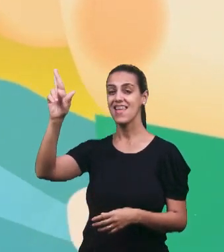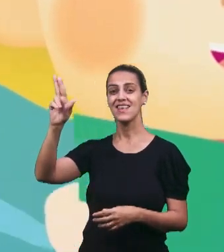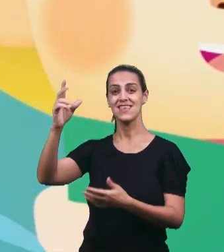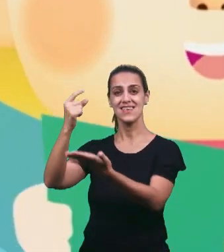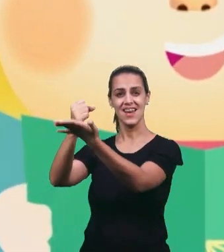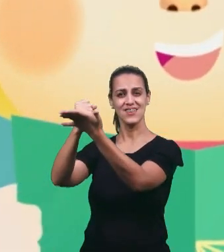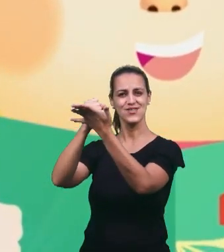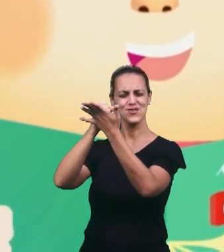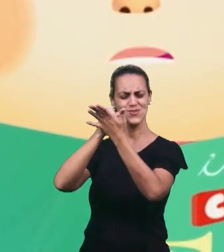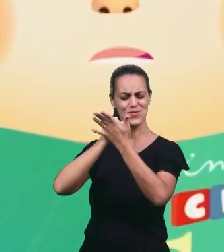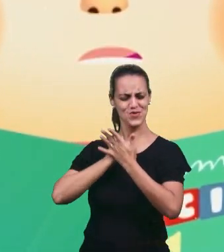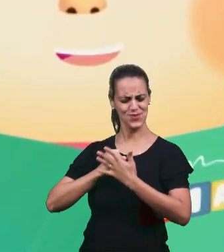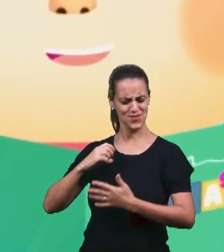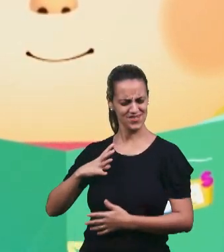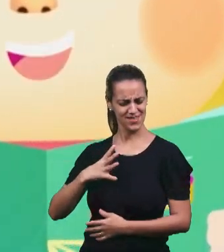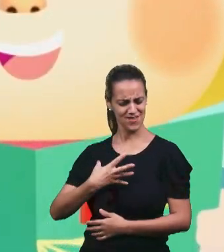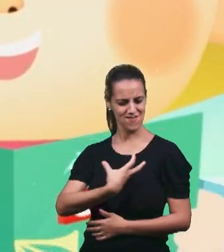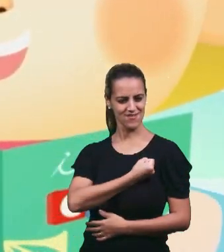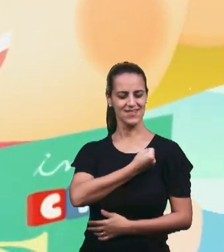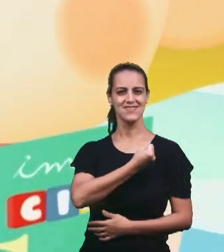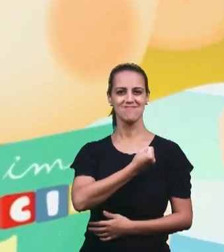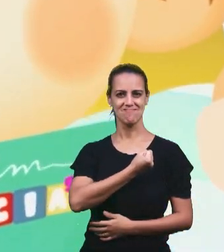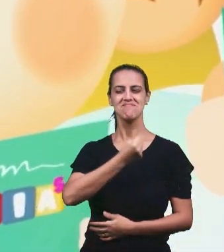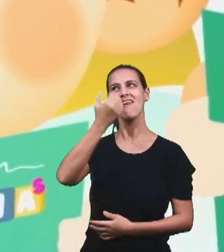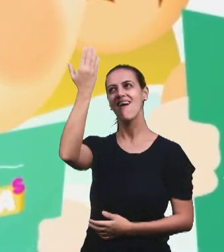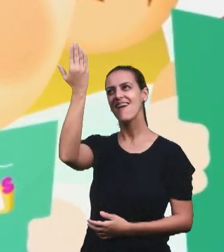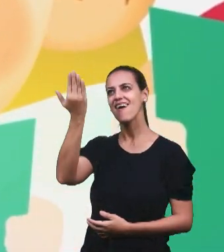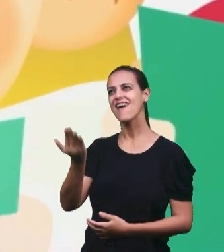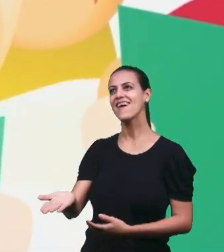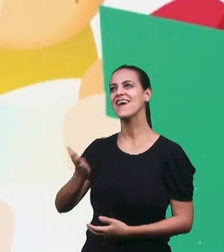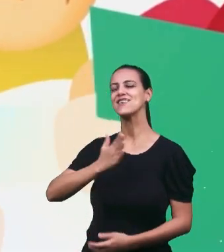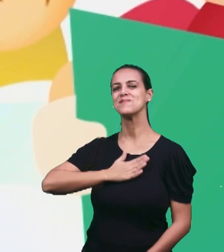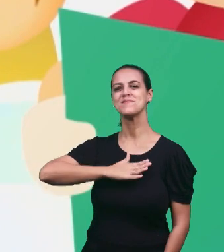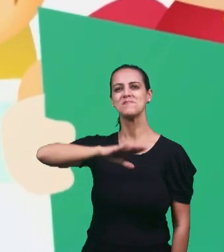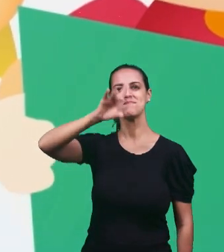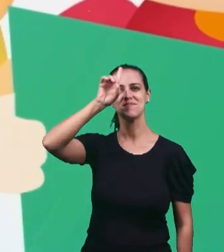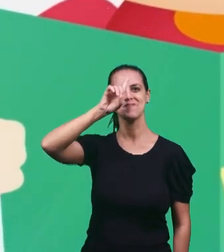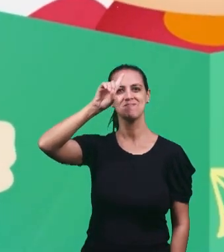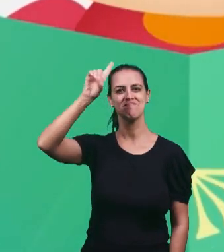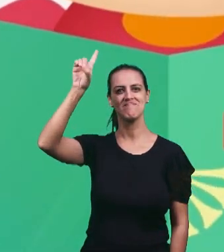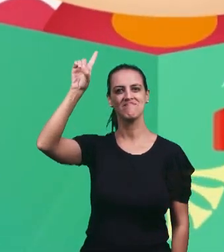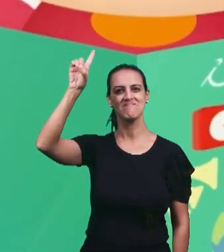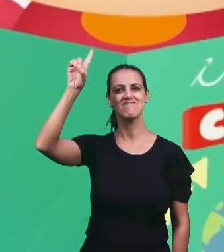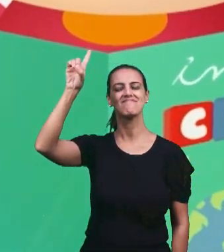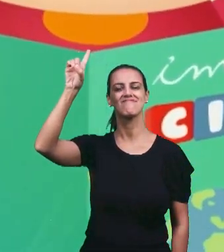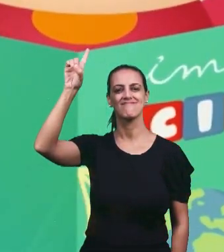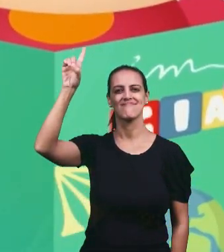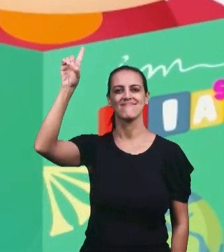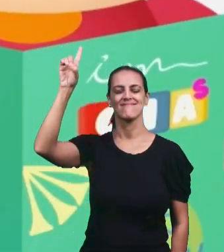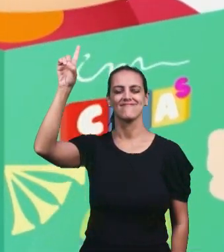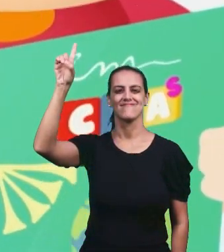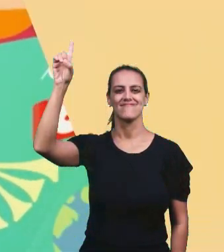Ele me foi por salvação. Este é o meu Deus.